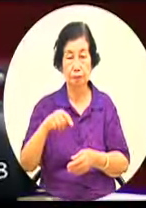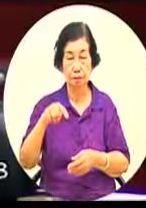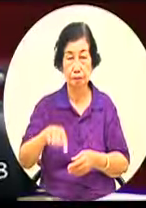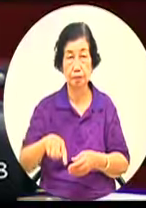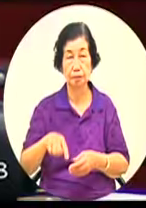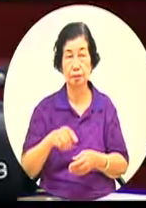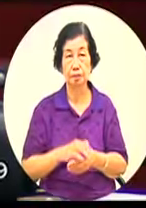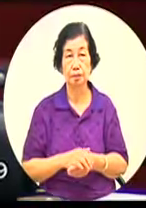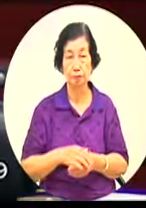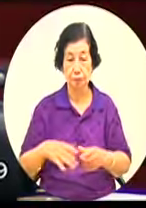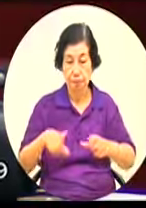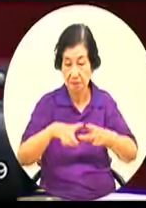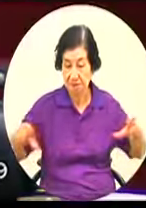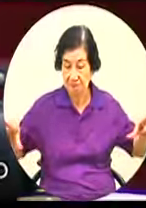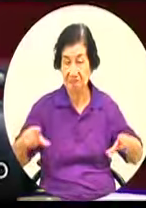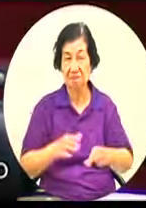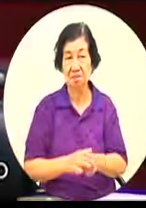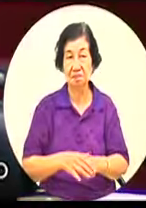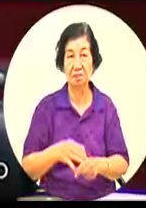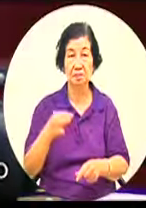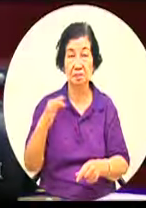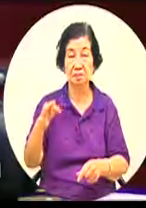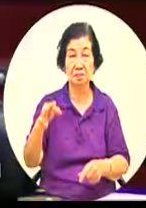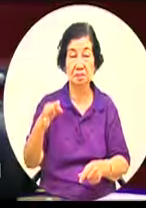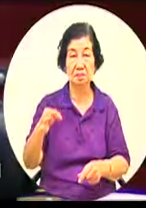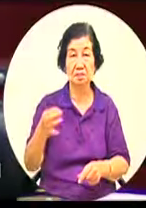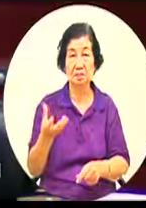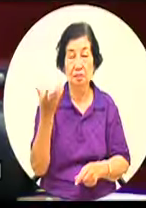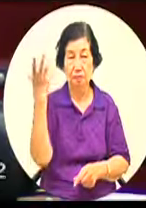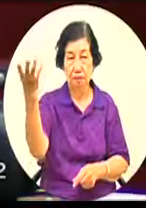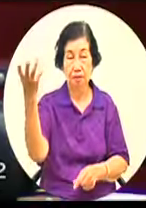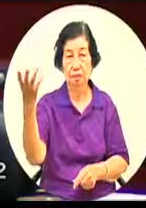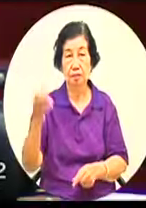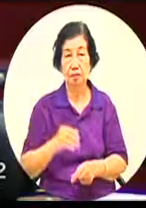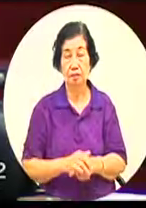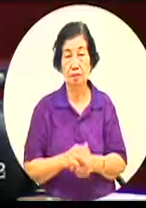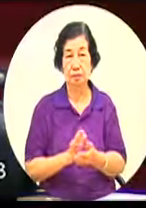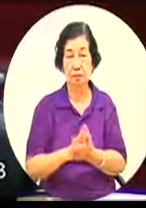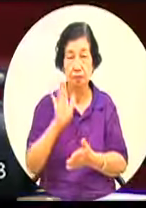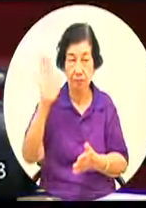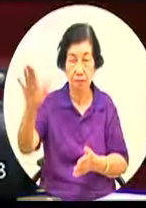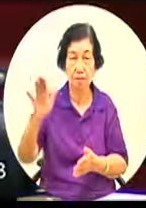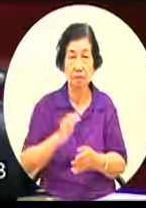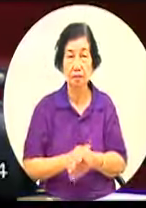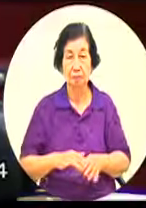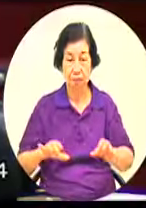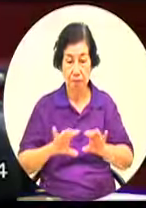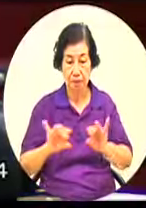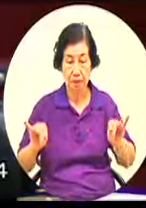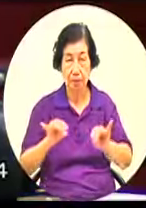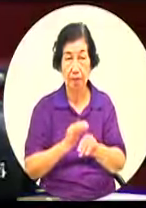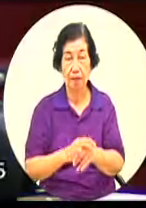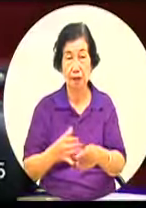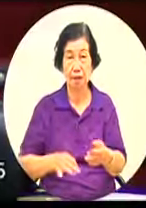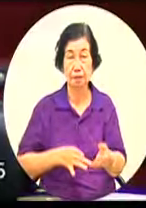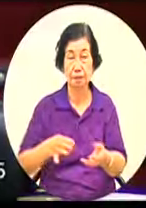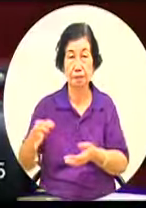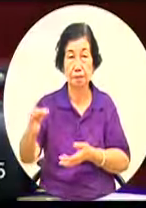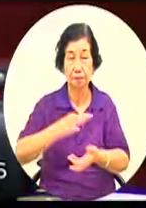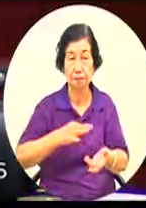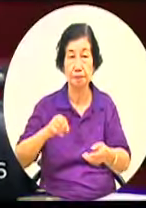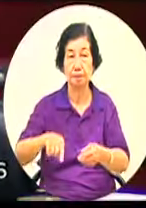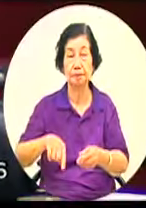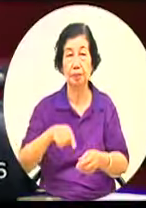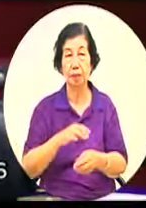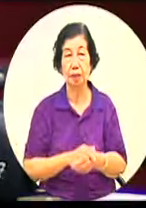资金，如果未来确实地上权设定出去之后，这块地最原始的来源是来自于我们的